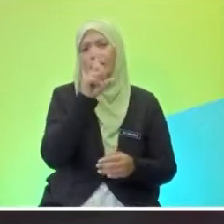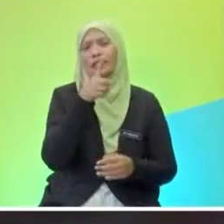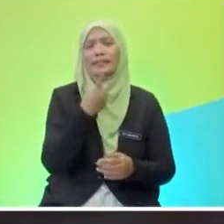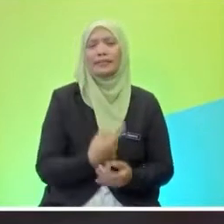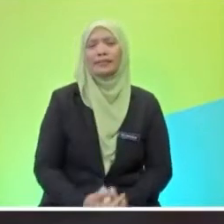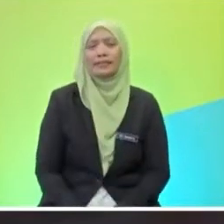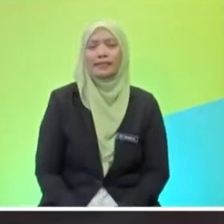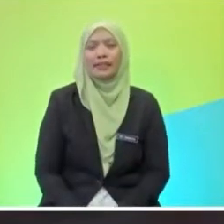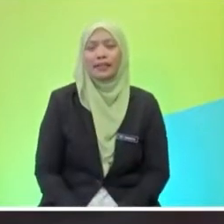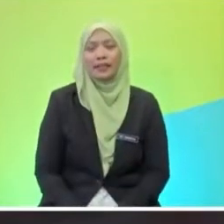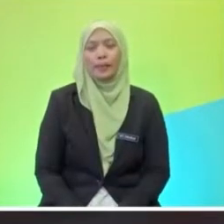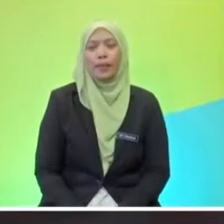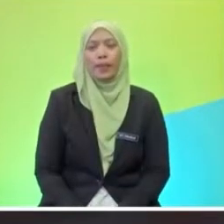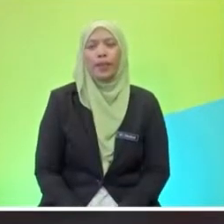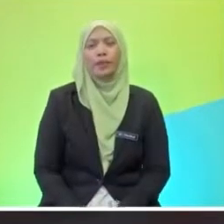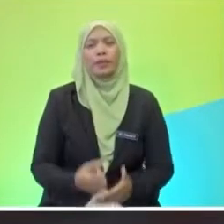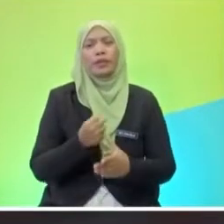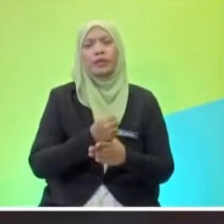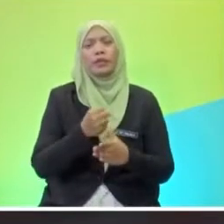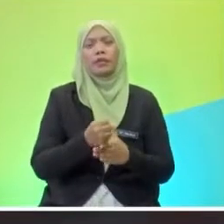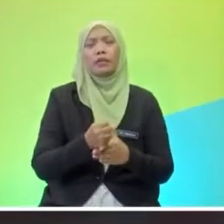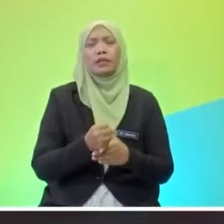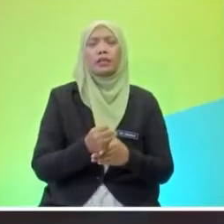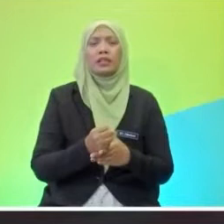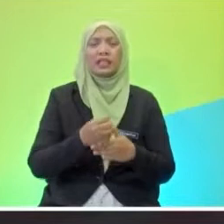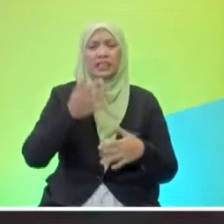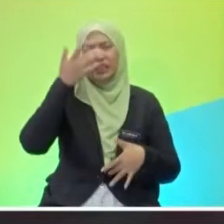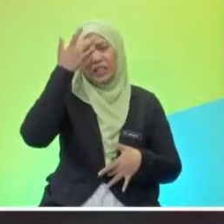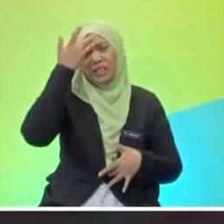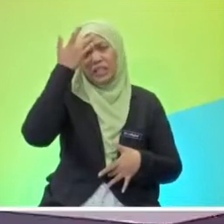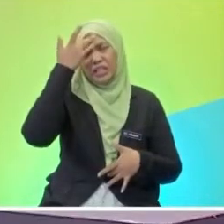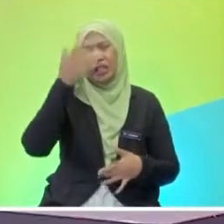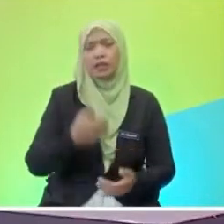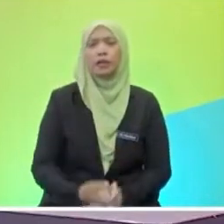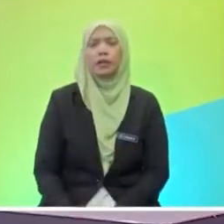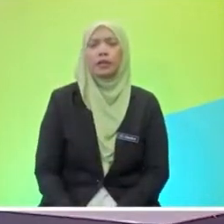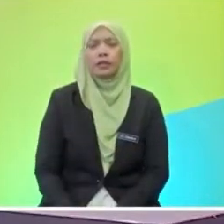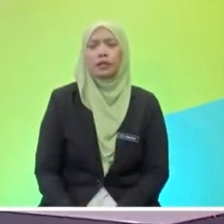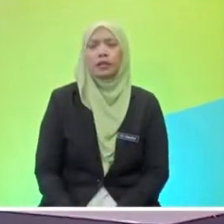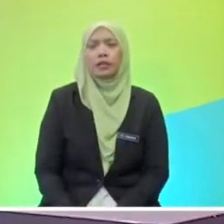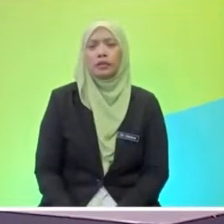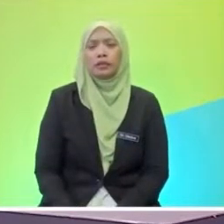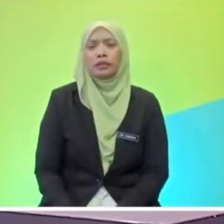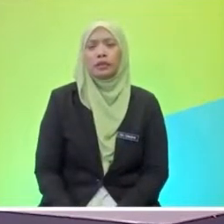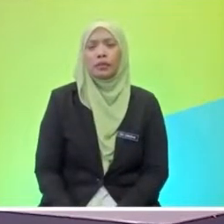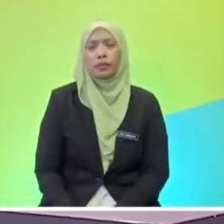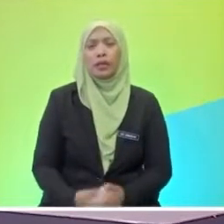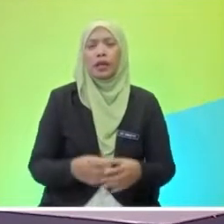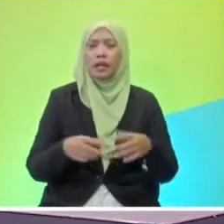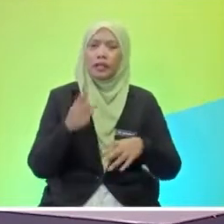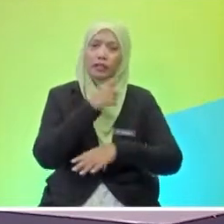oke Kemudian Bapak penyakit menyerang kesehatan masyarakat dan menyebabkan rutin harian terganggu kalau